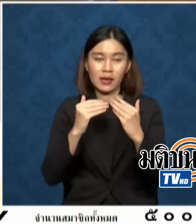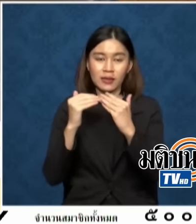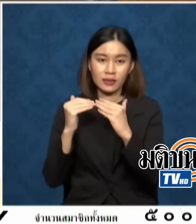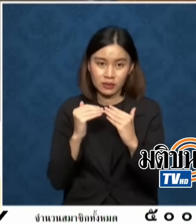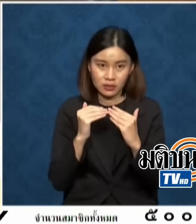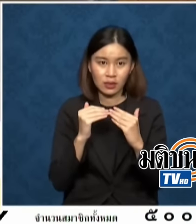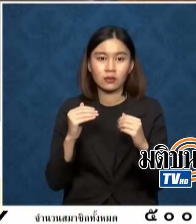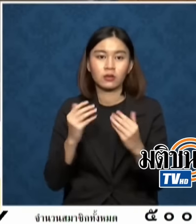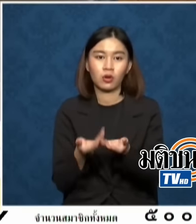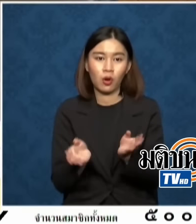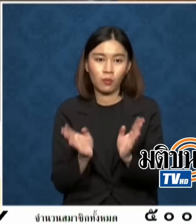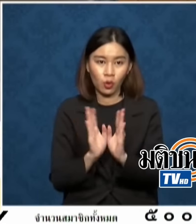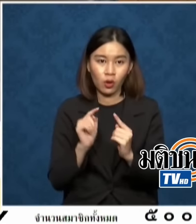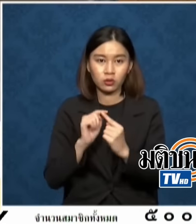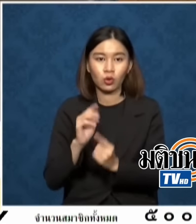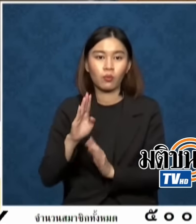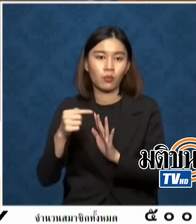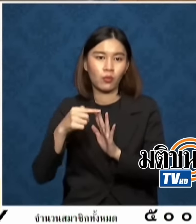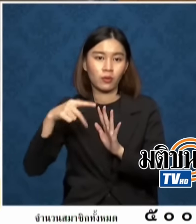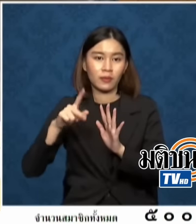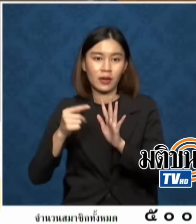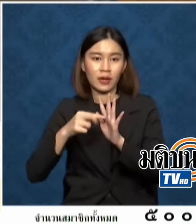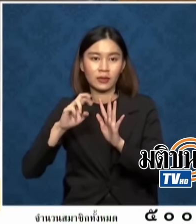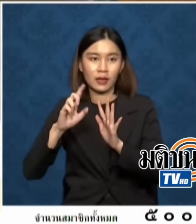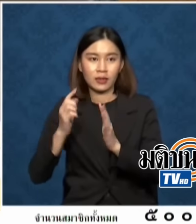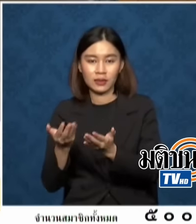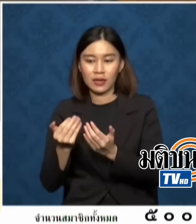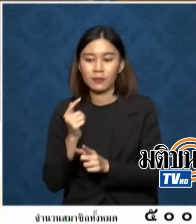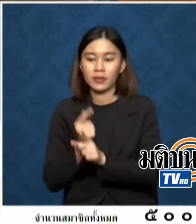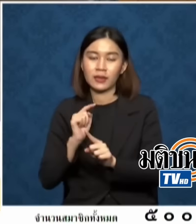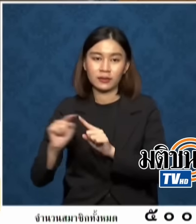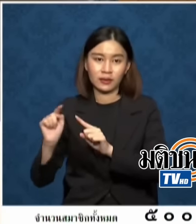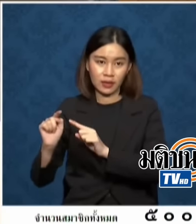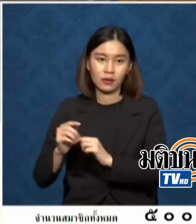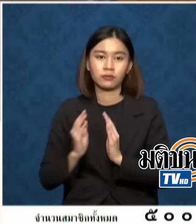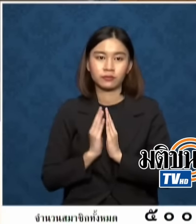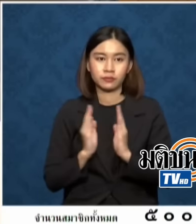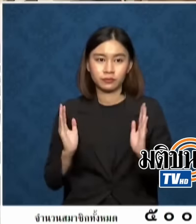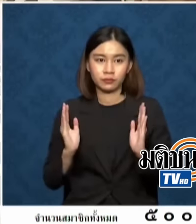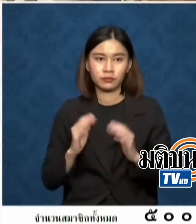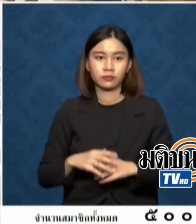ธิครอบครัวการเป็นบุพการีและการรับบุตรบุญธรรมค่ะขอบคุณค่ะ